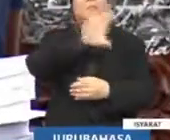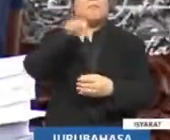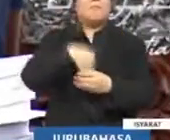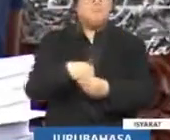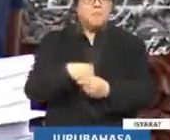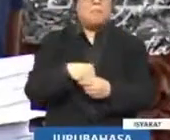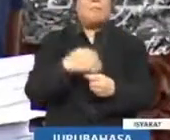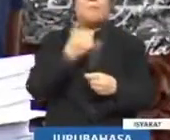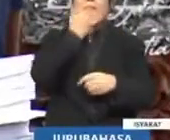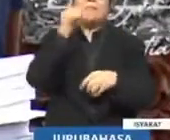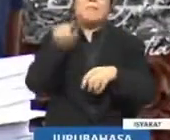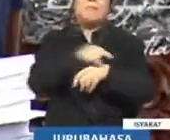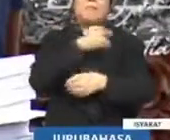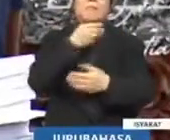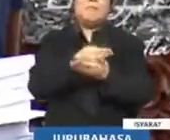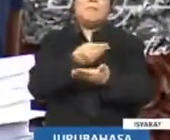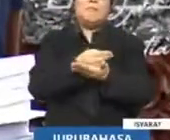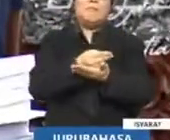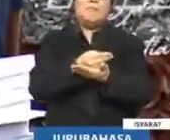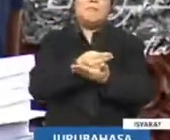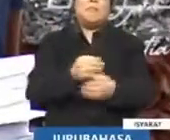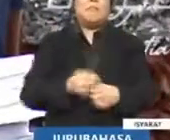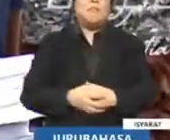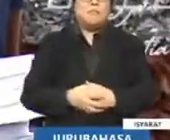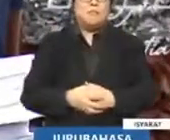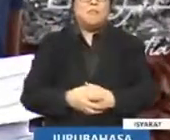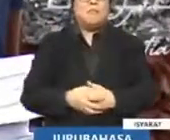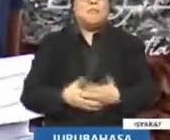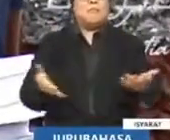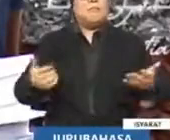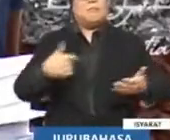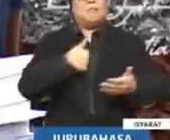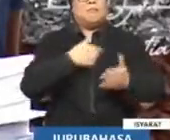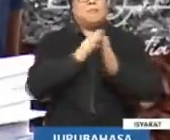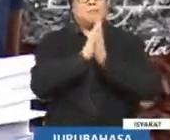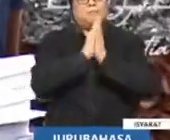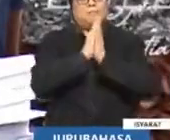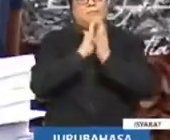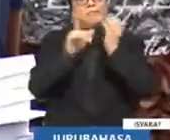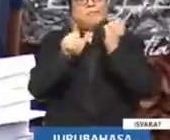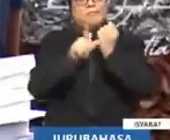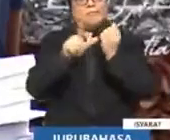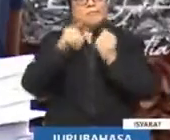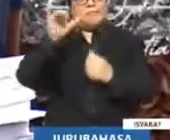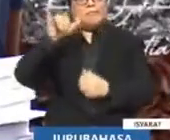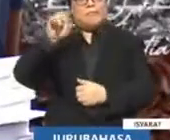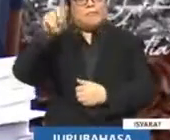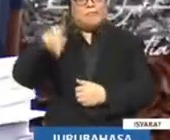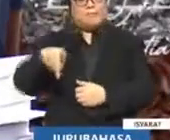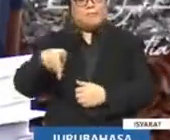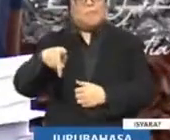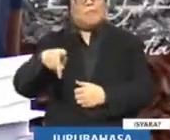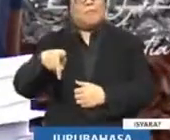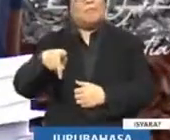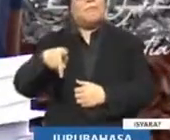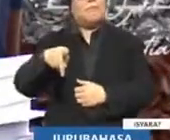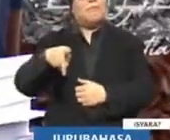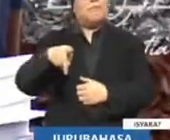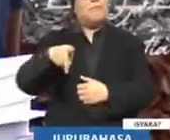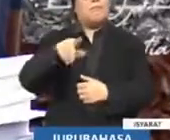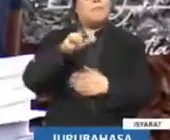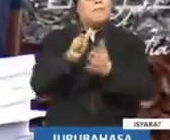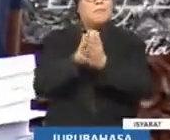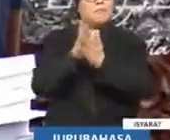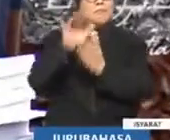terlibat ialah menyalahgunakan dana pencana kerja ya jadi saya merayu kepada teman Spike er Hai untuk memohon